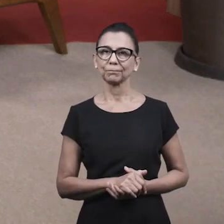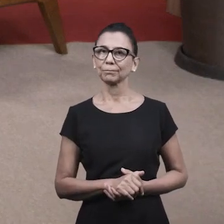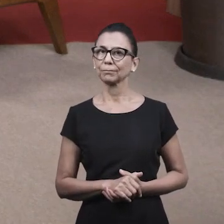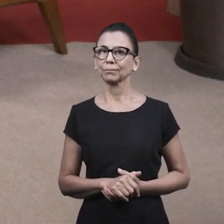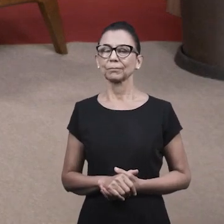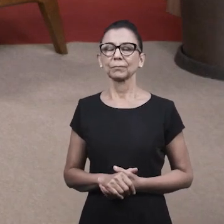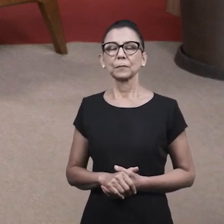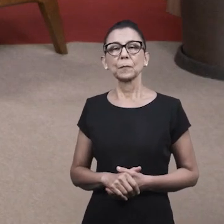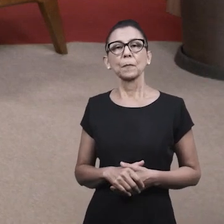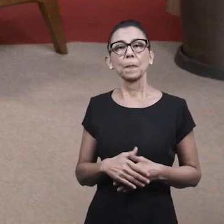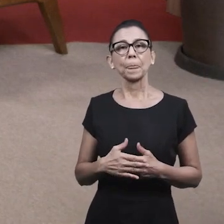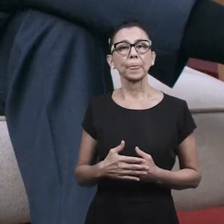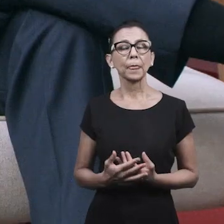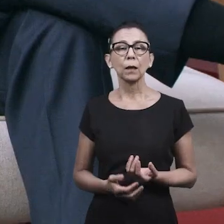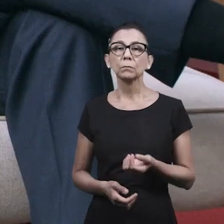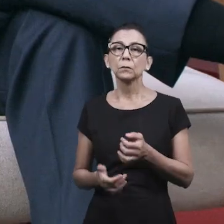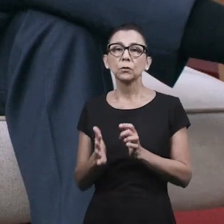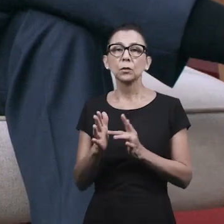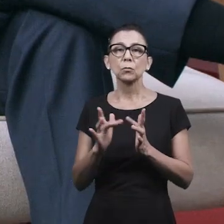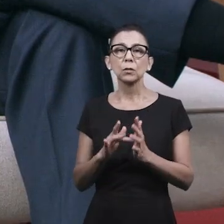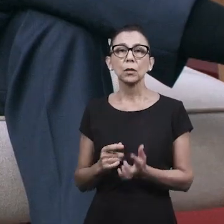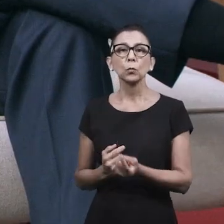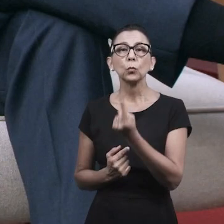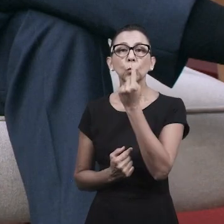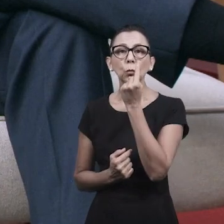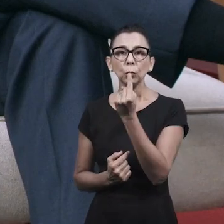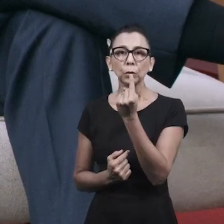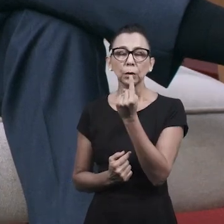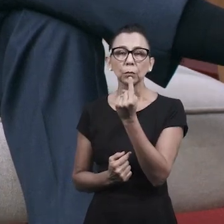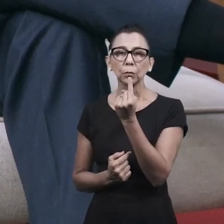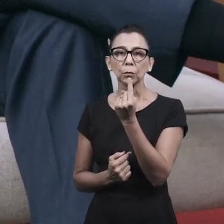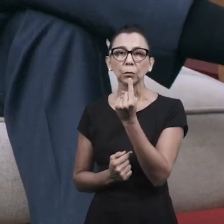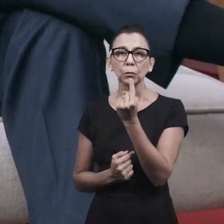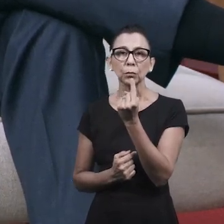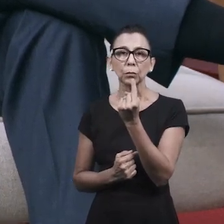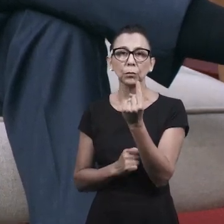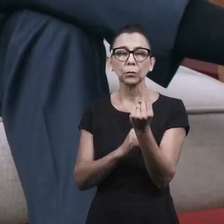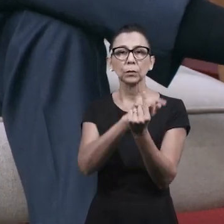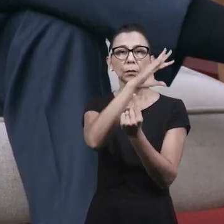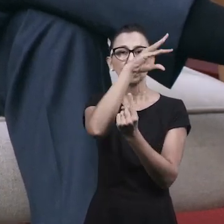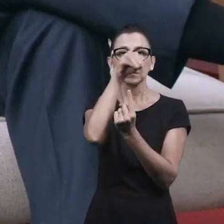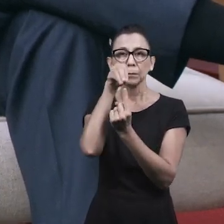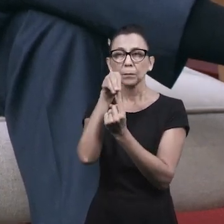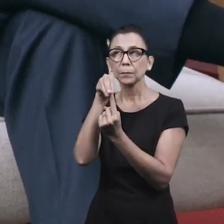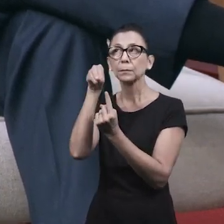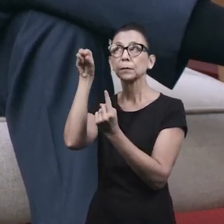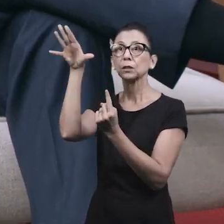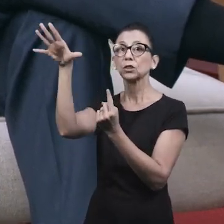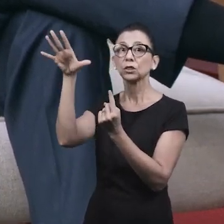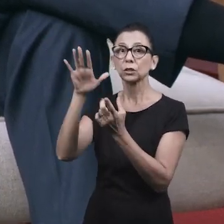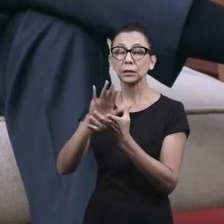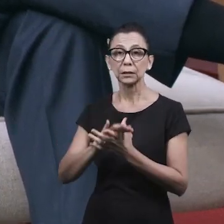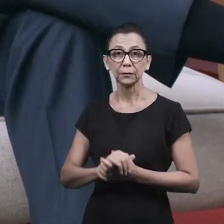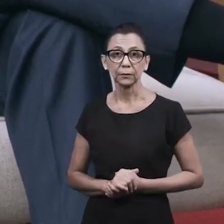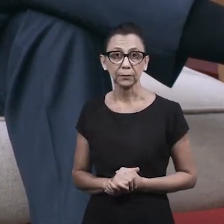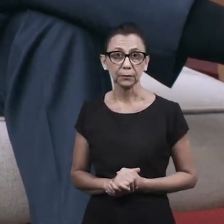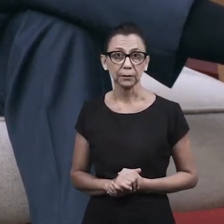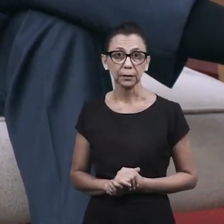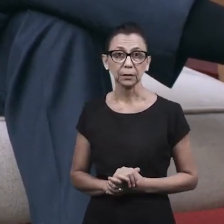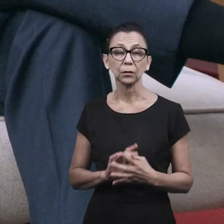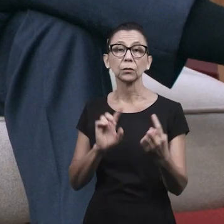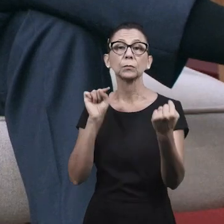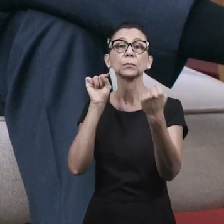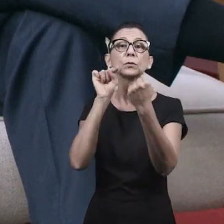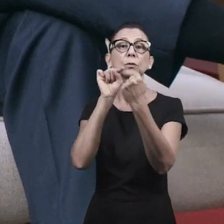médiateur, c'est parce que quel est l'objectif, la mission de l'Église? Nous,